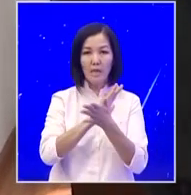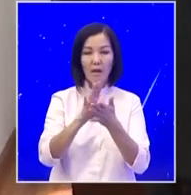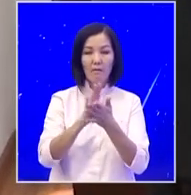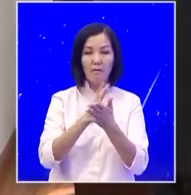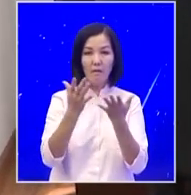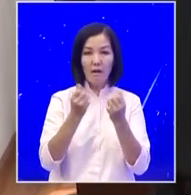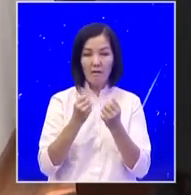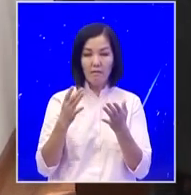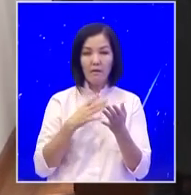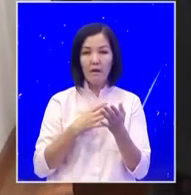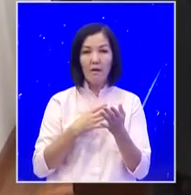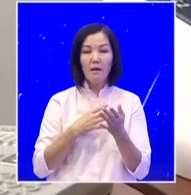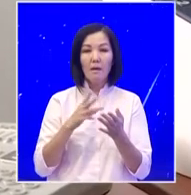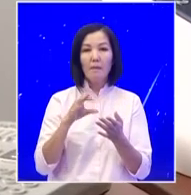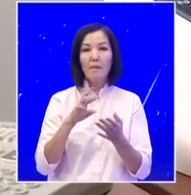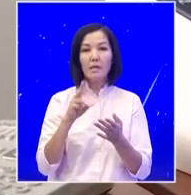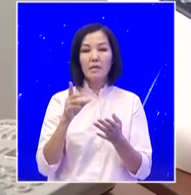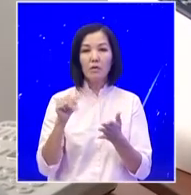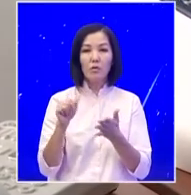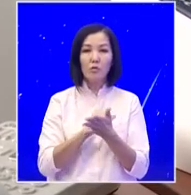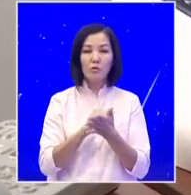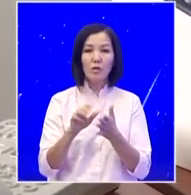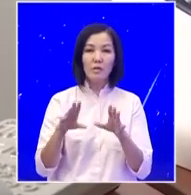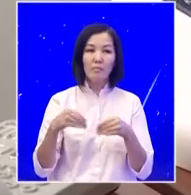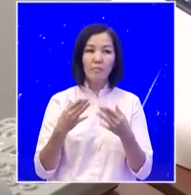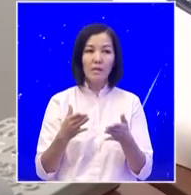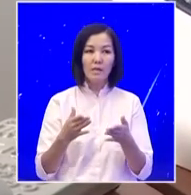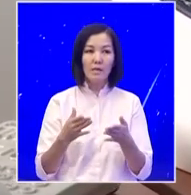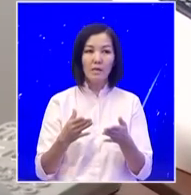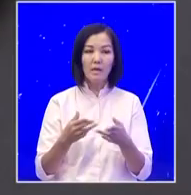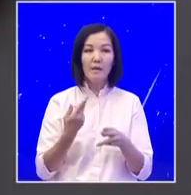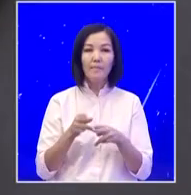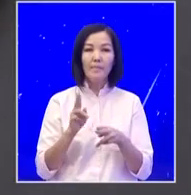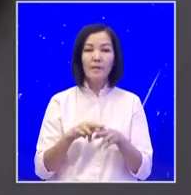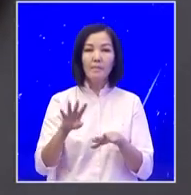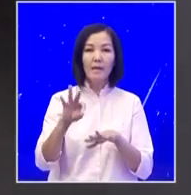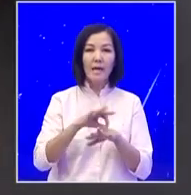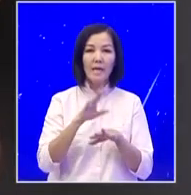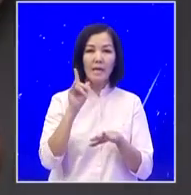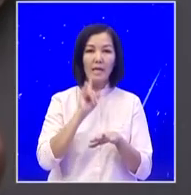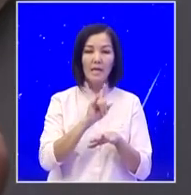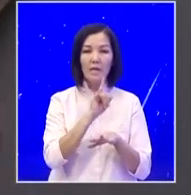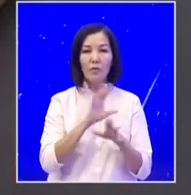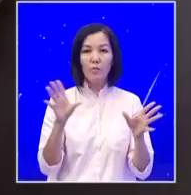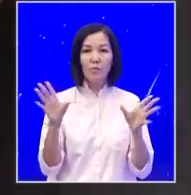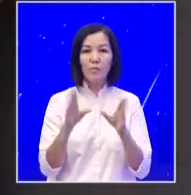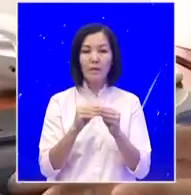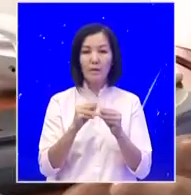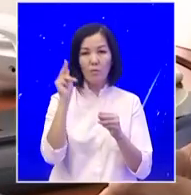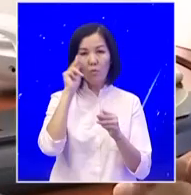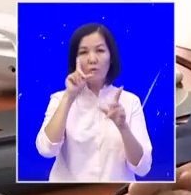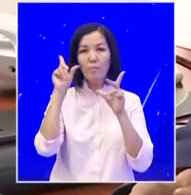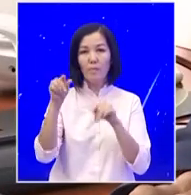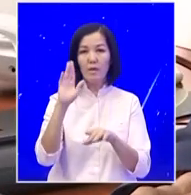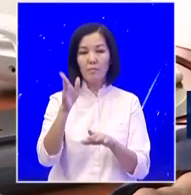бағын сынап магистратураға құжатын тапсырды. Біраз жылғы дайындығы ақталды. Тіпті жары екеуі осында білім алуға жолдама алды.